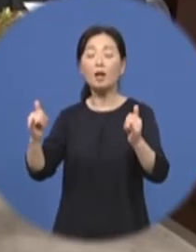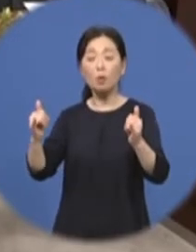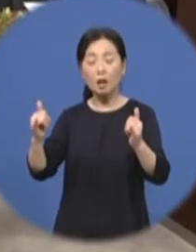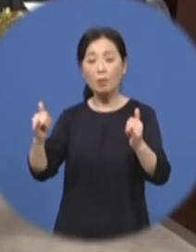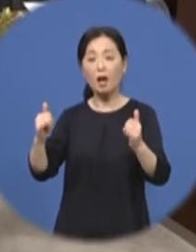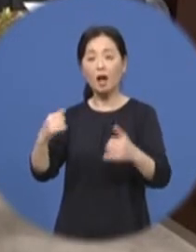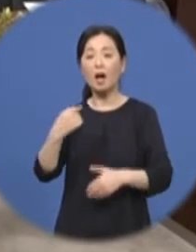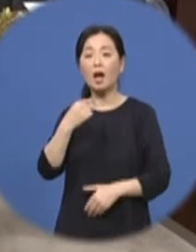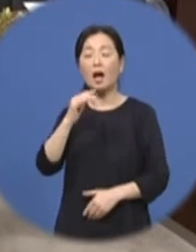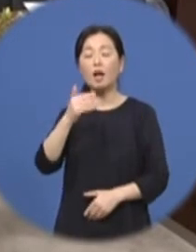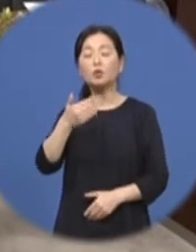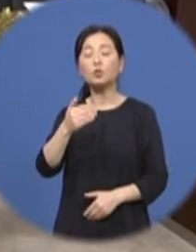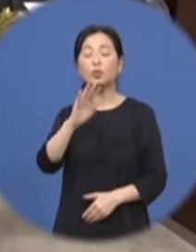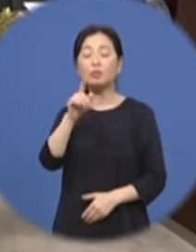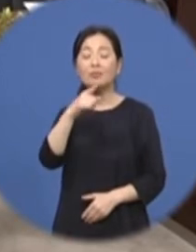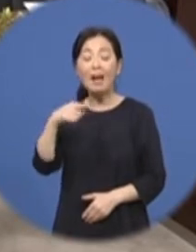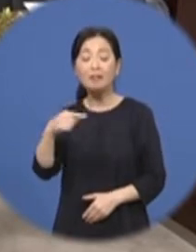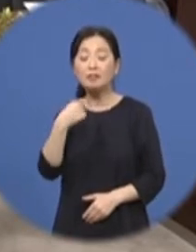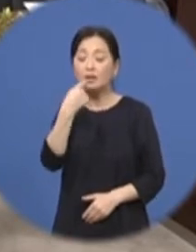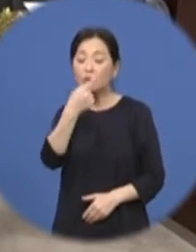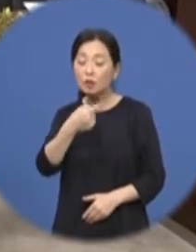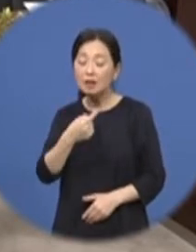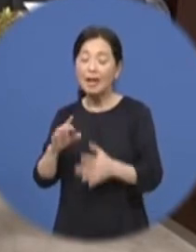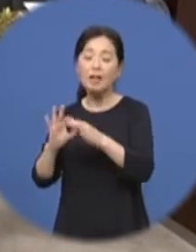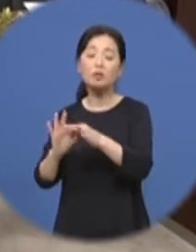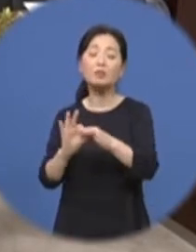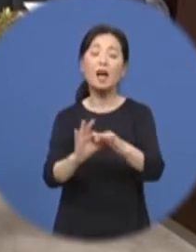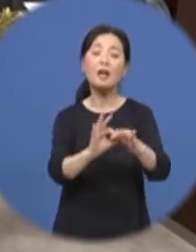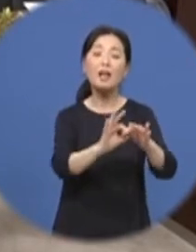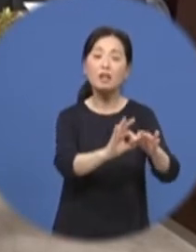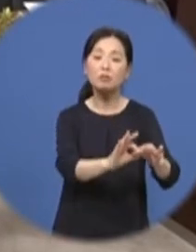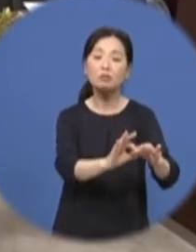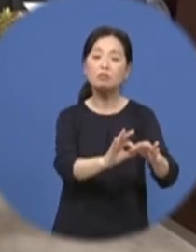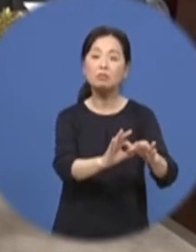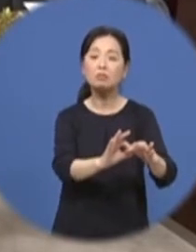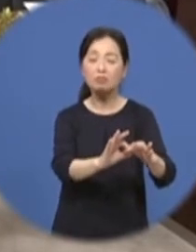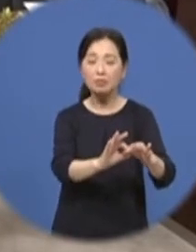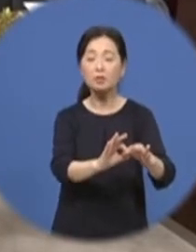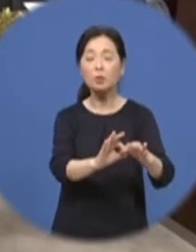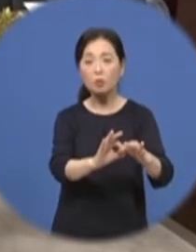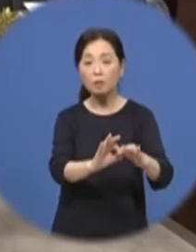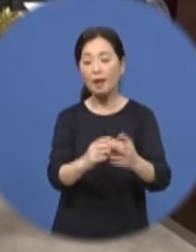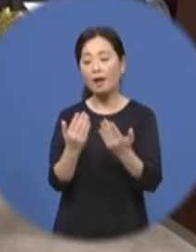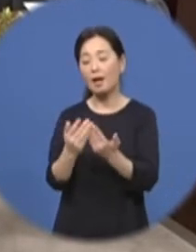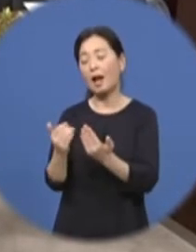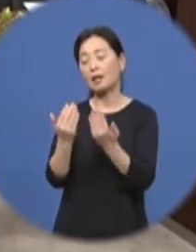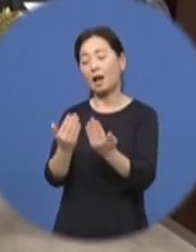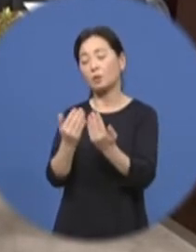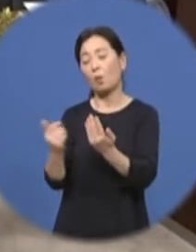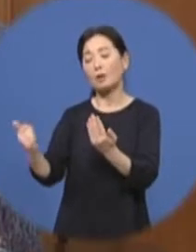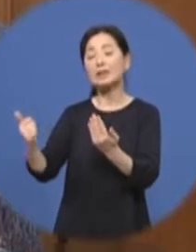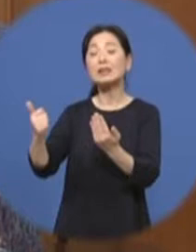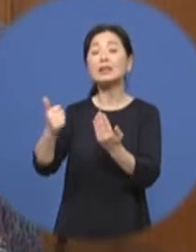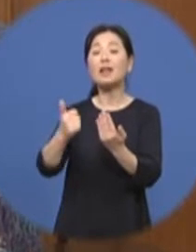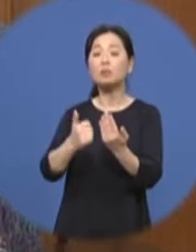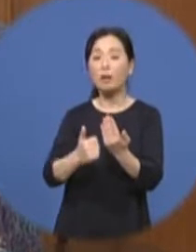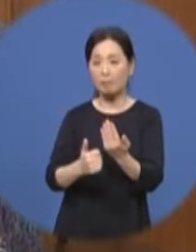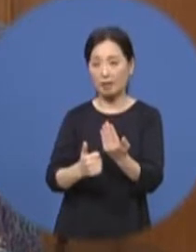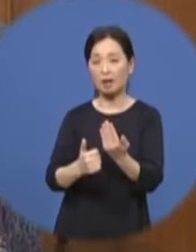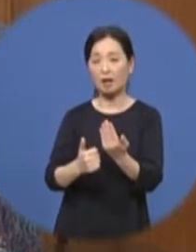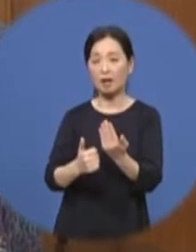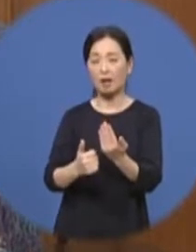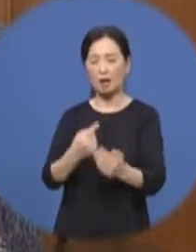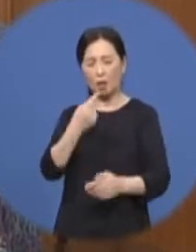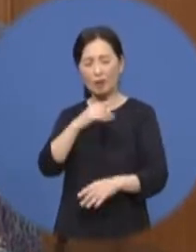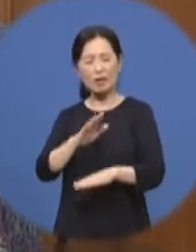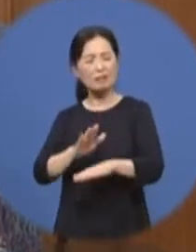と、 あ、 いつ伝えできんやということで来てくださって、あの実はわしは下手